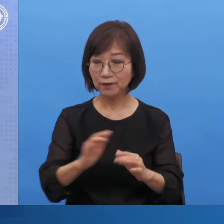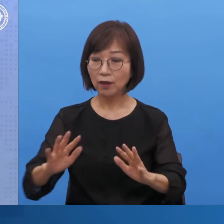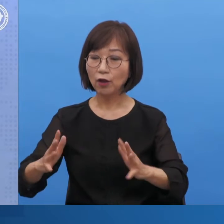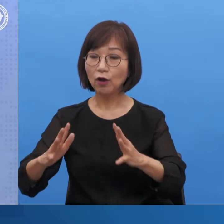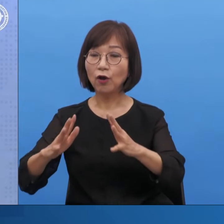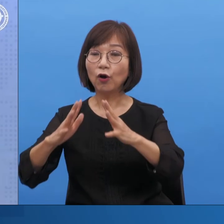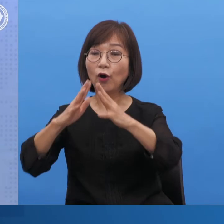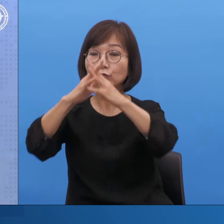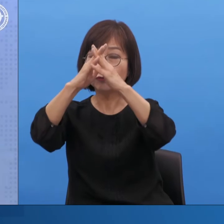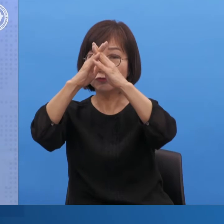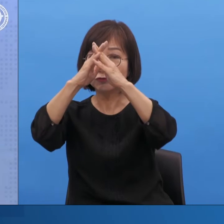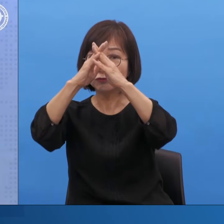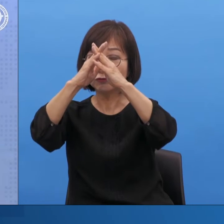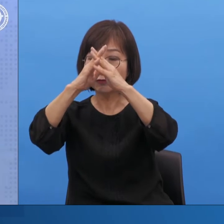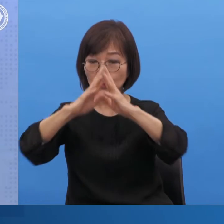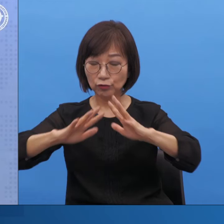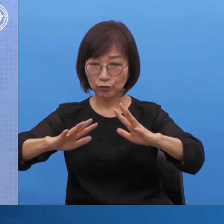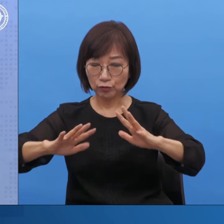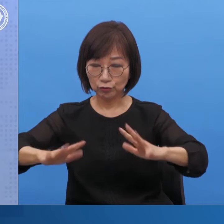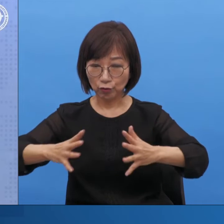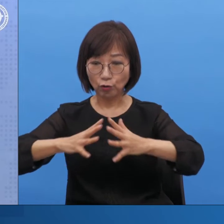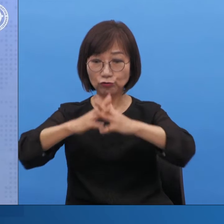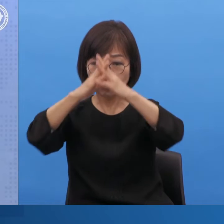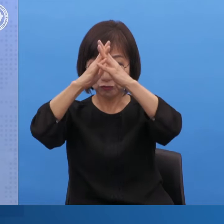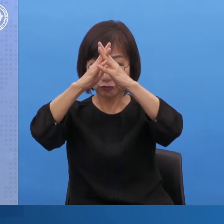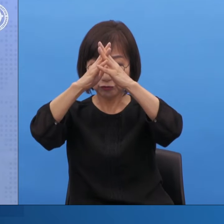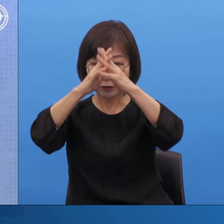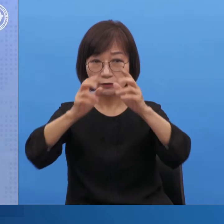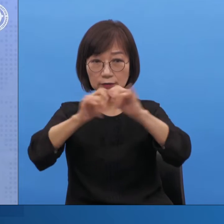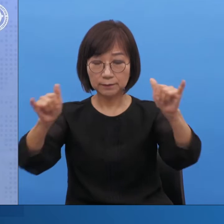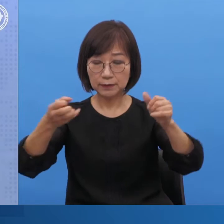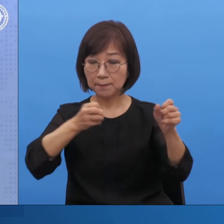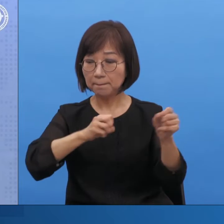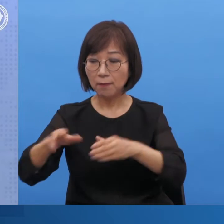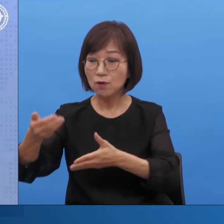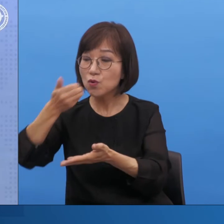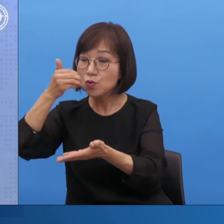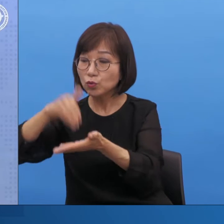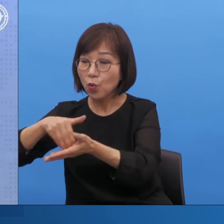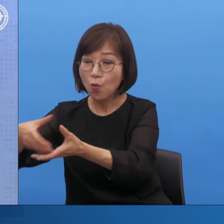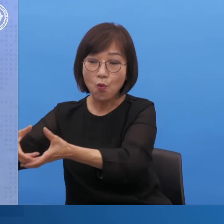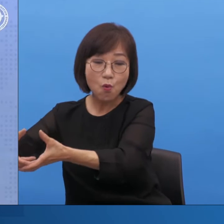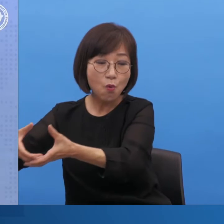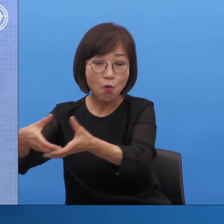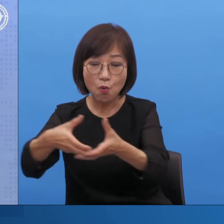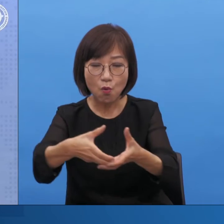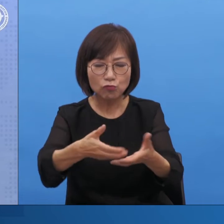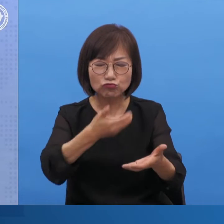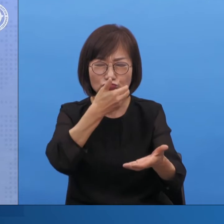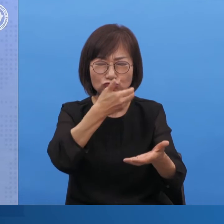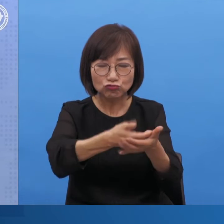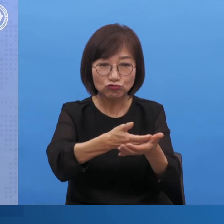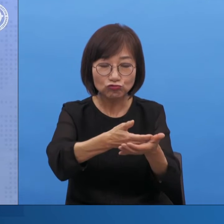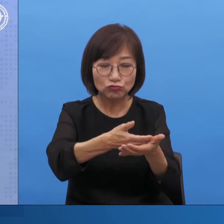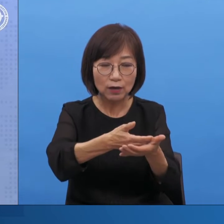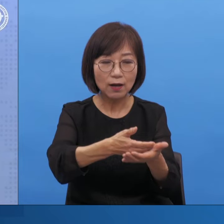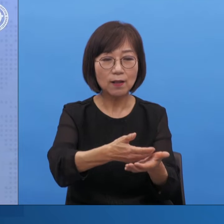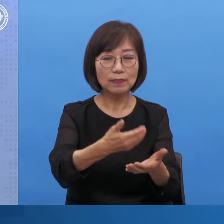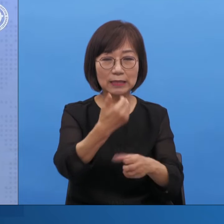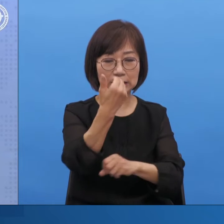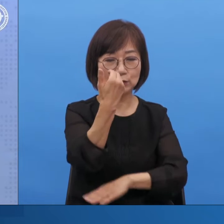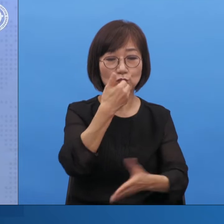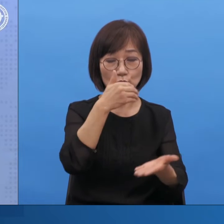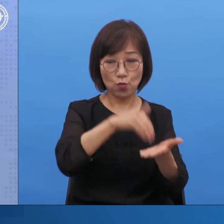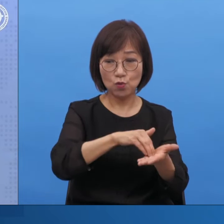머릿돌이 된 줄 모르냐? He says, "These stones that were rejected and thrown away by these builders, do you not know that it became the cornerstone?" 그러면서 이 말했어요. And then he